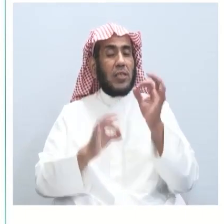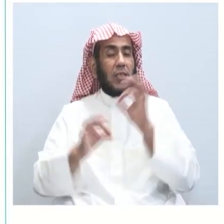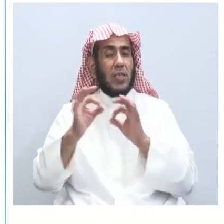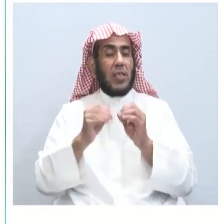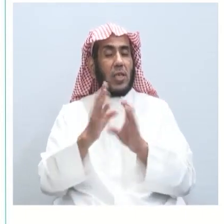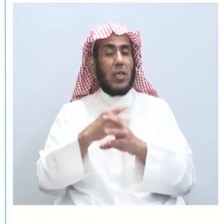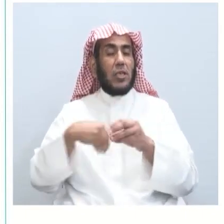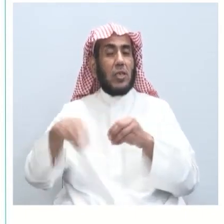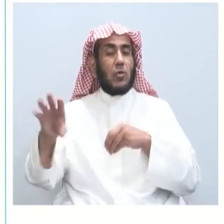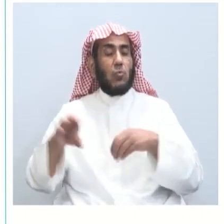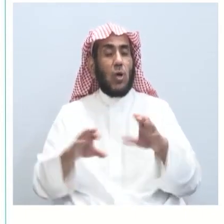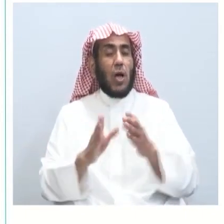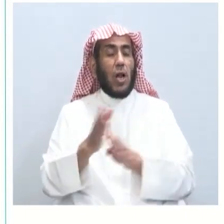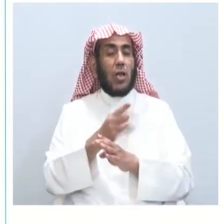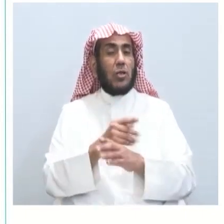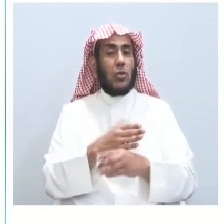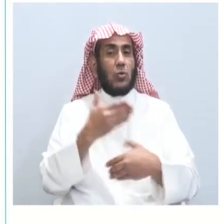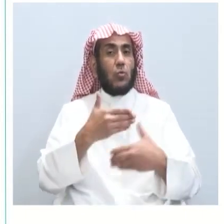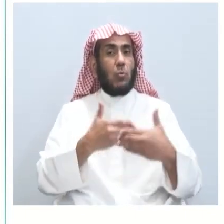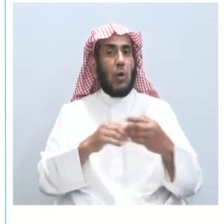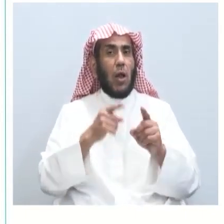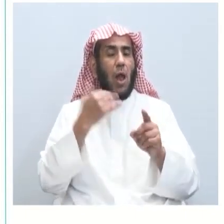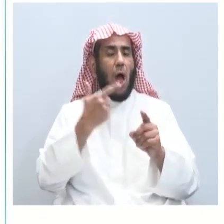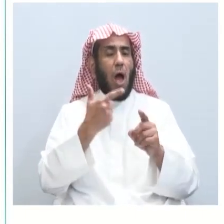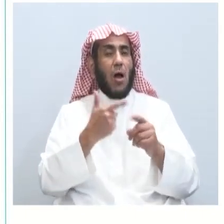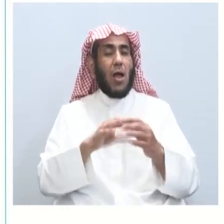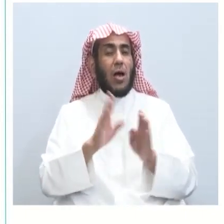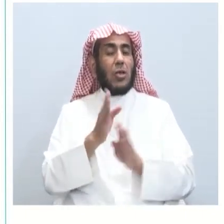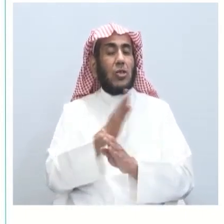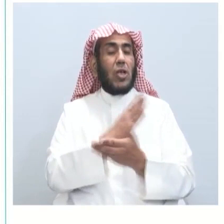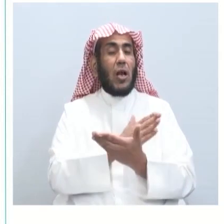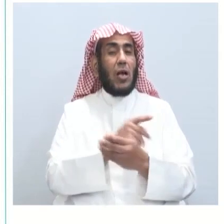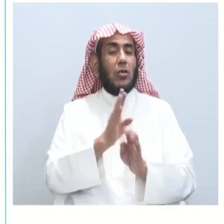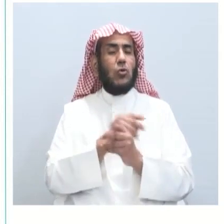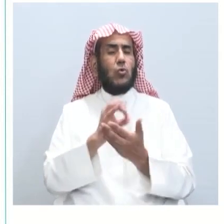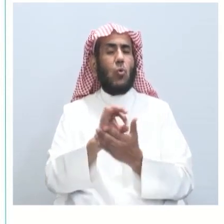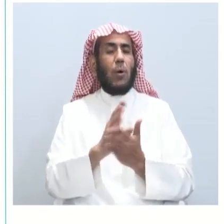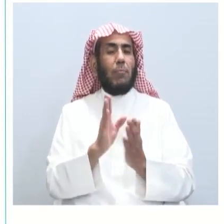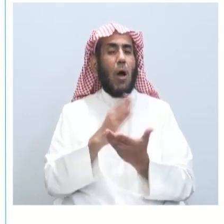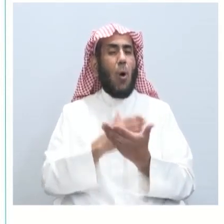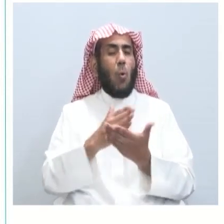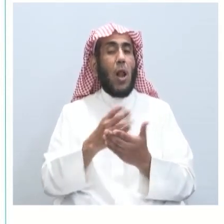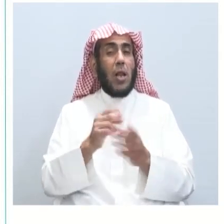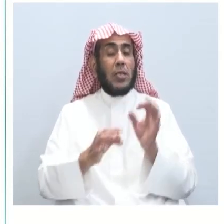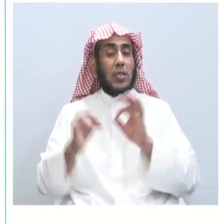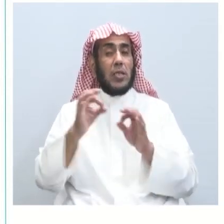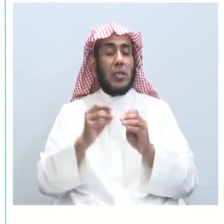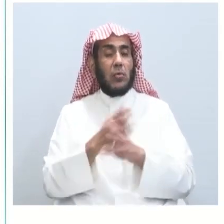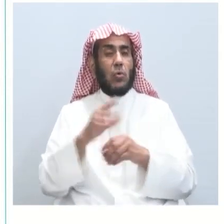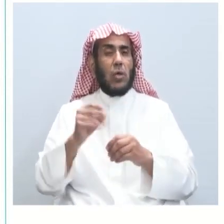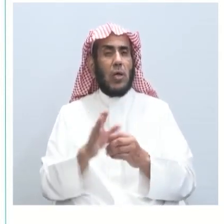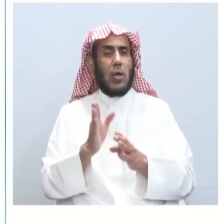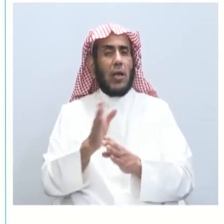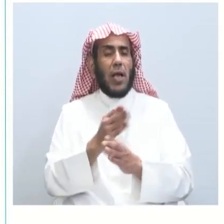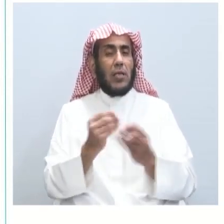التسويق التي تبنى عليها شرائح السوق ذكرنا فيما يتعلق في الاستراتيجيه التسويقيه هي نهج